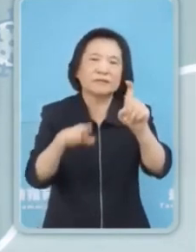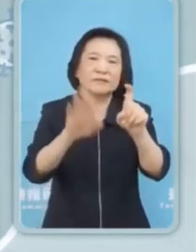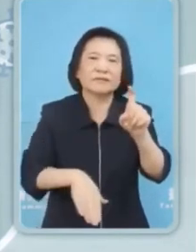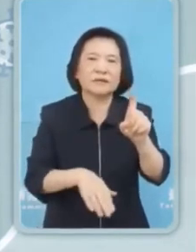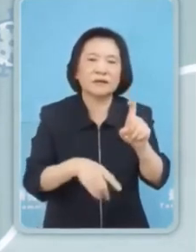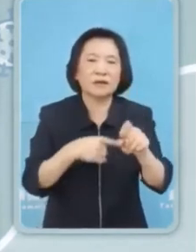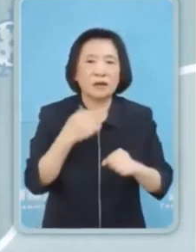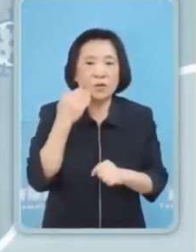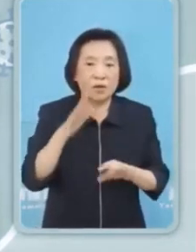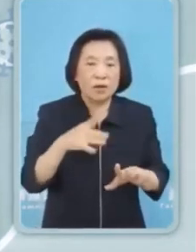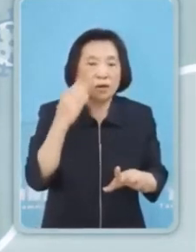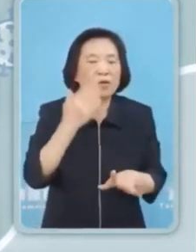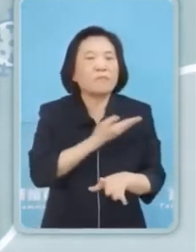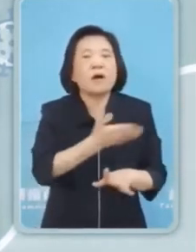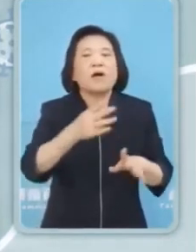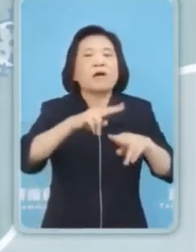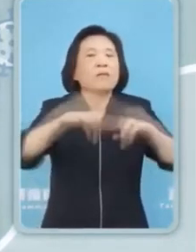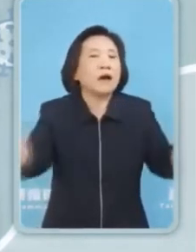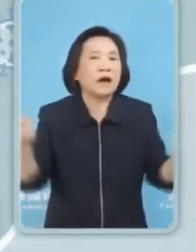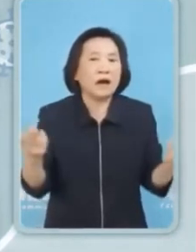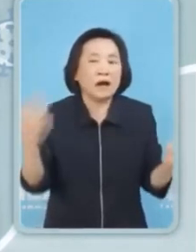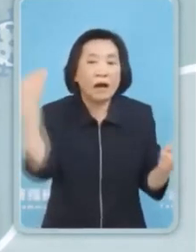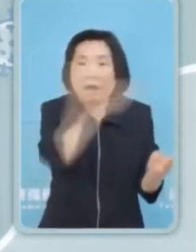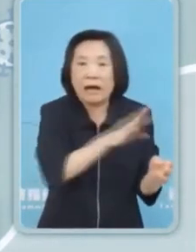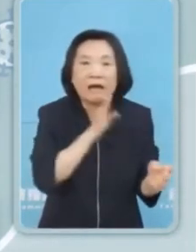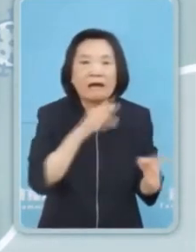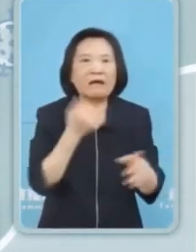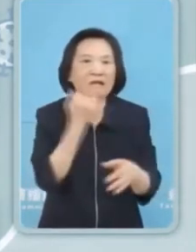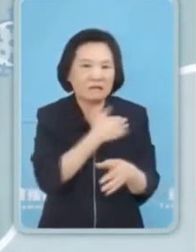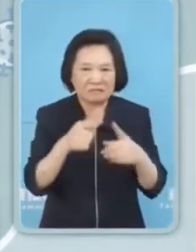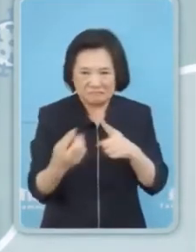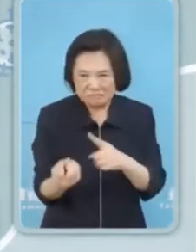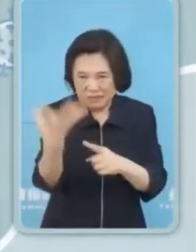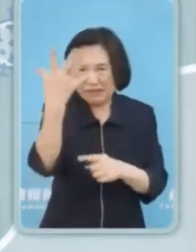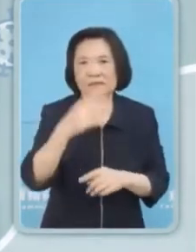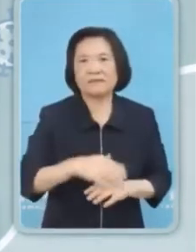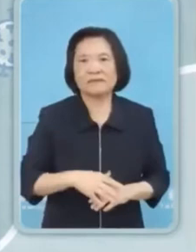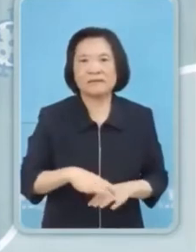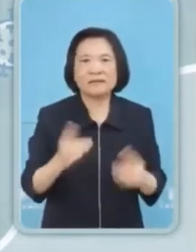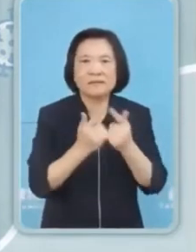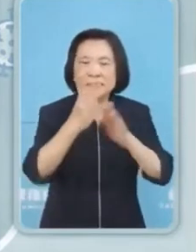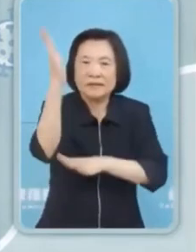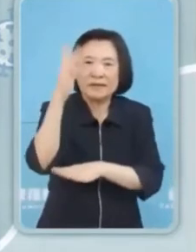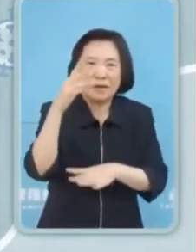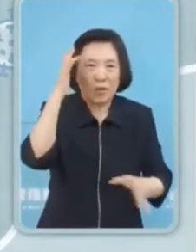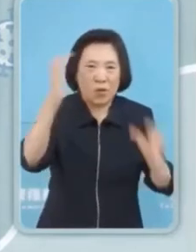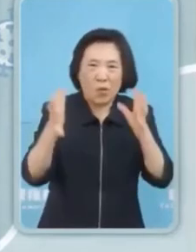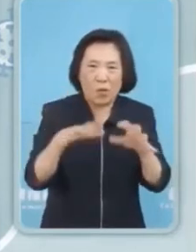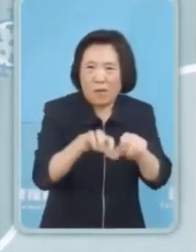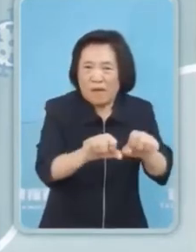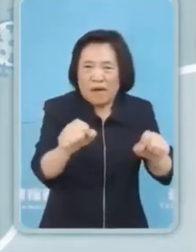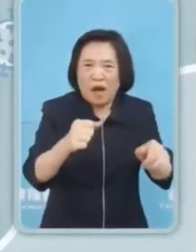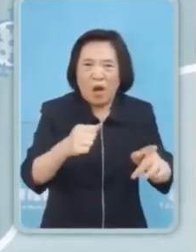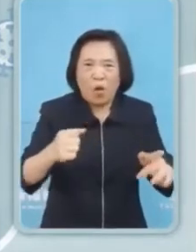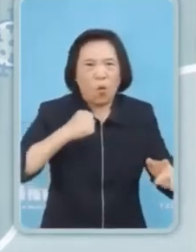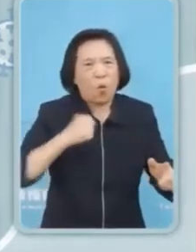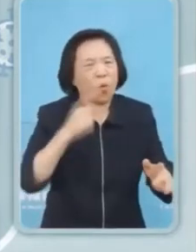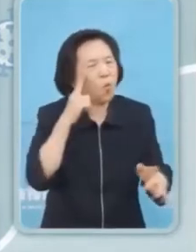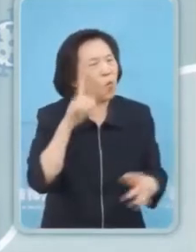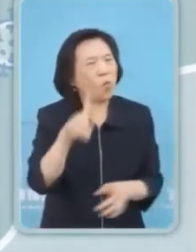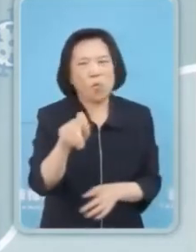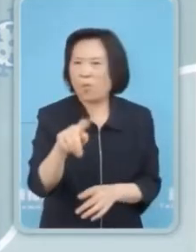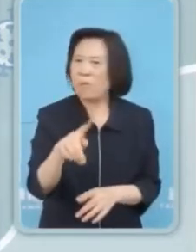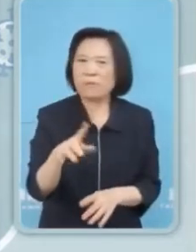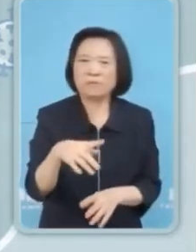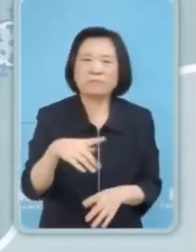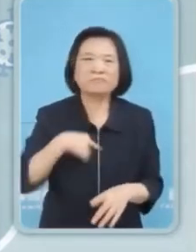我们不可能哦，整个市政府哦，用这么大的力气在。控制疫情了，所以最终还是要用打疫苗的